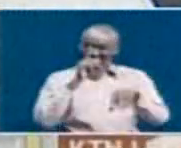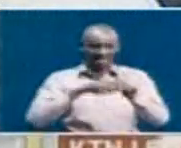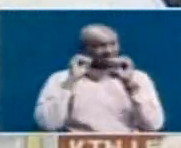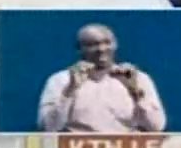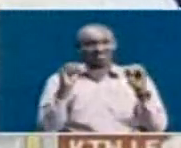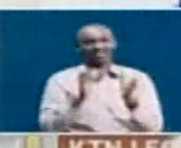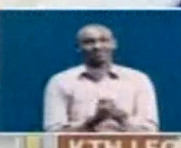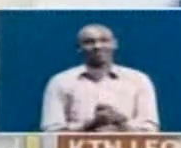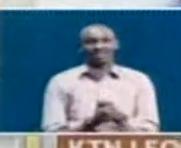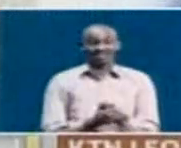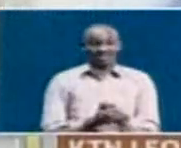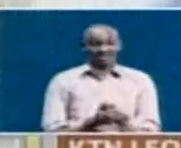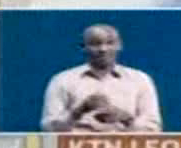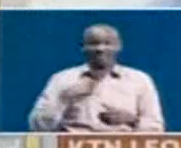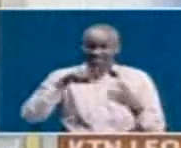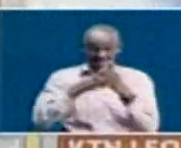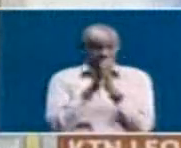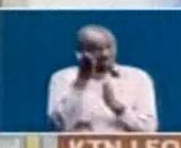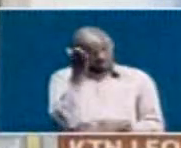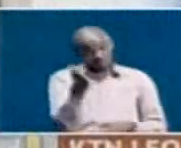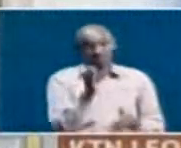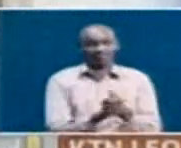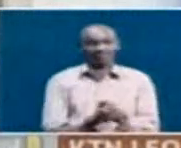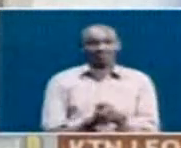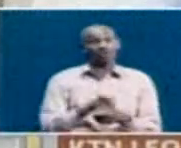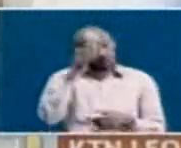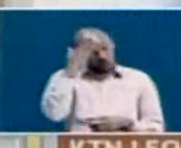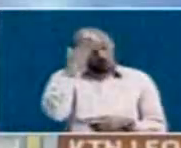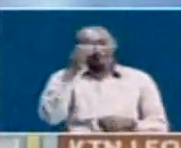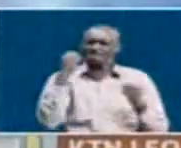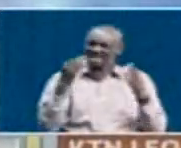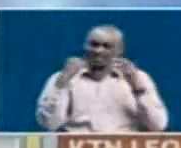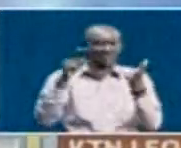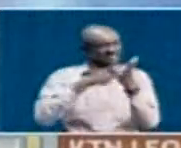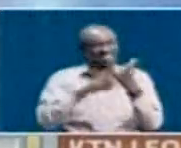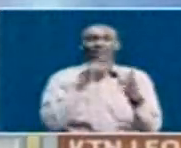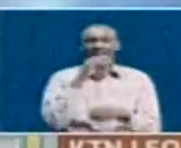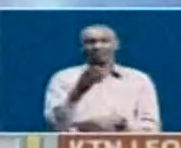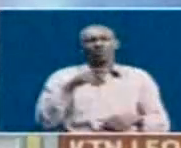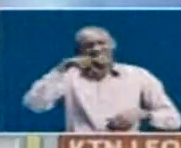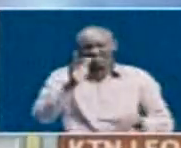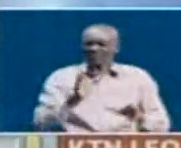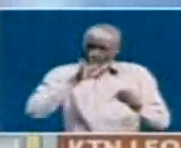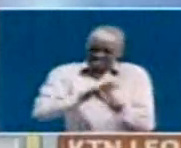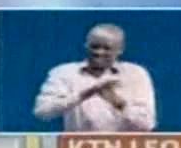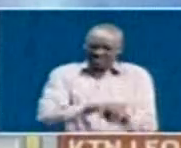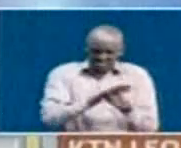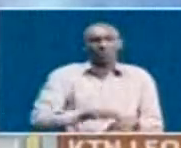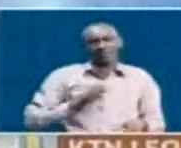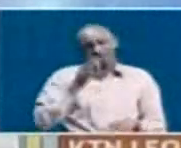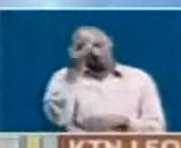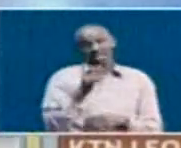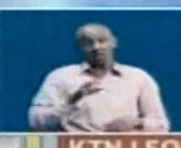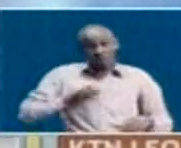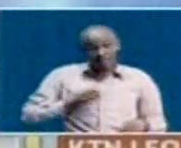mwingi. Nitaanza na wewe baba Kasia. Kama ninyi wanaume ndio malaumiwa, kwa nini ninyi mmesukuma wanawake siku hizi mpaka